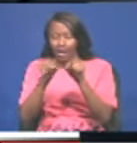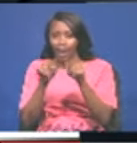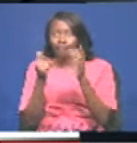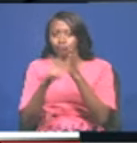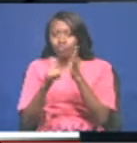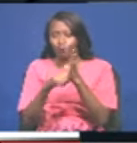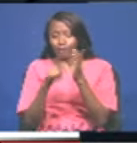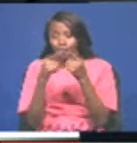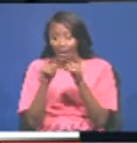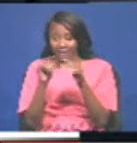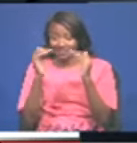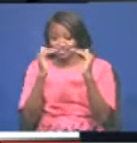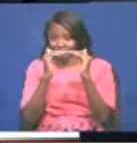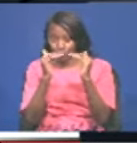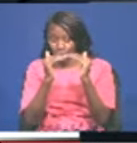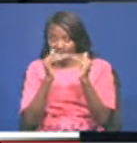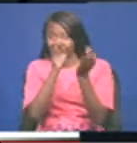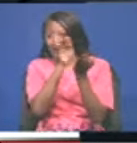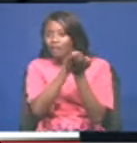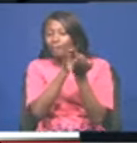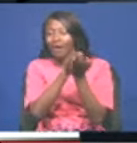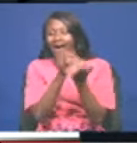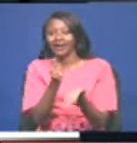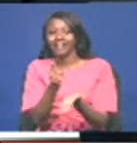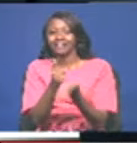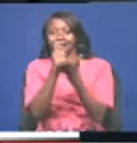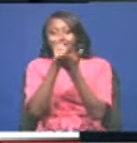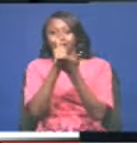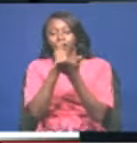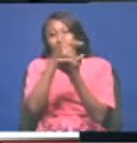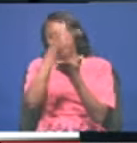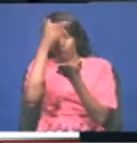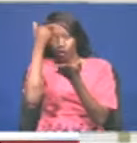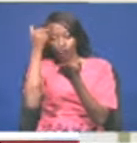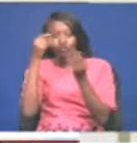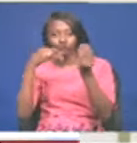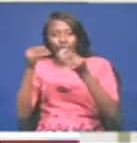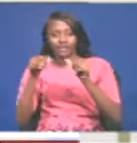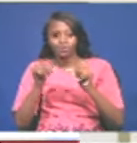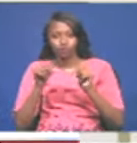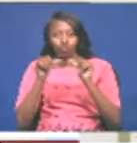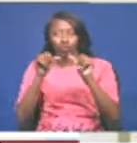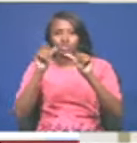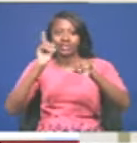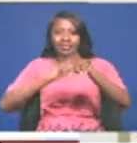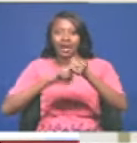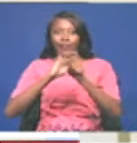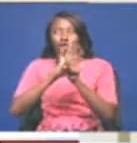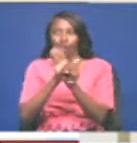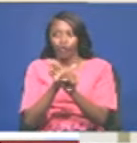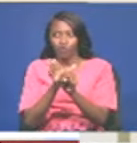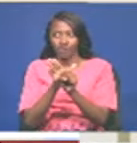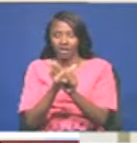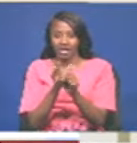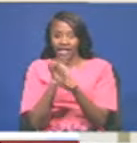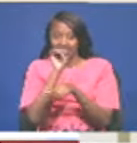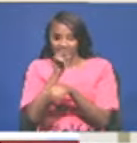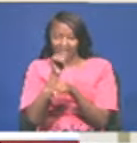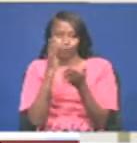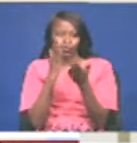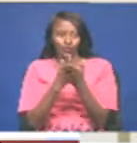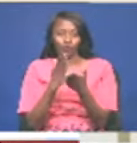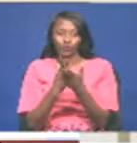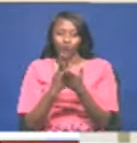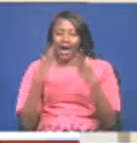that those businesses survive the COVID pandemic. This has become a hallmark event at